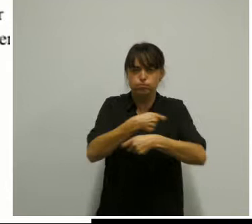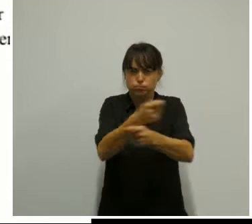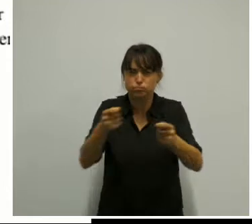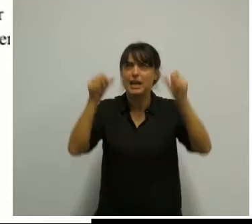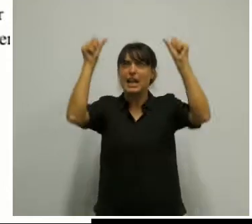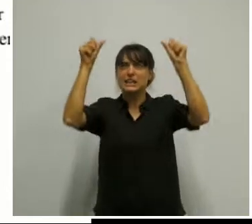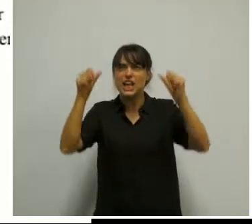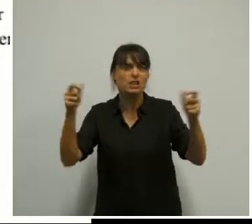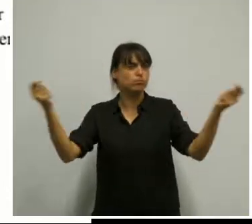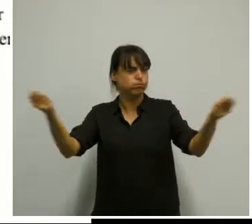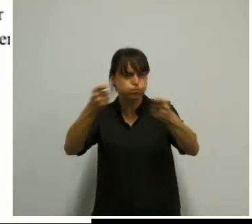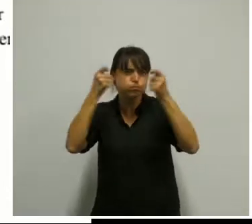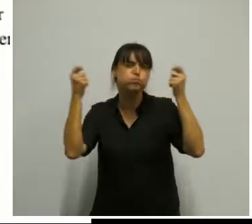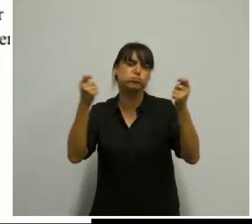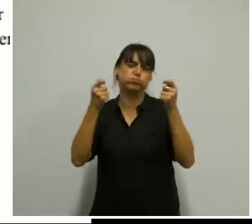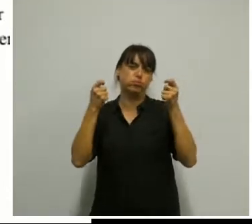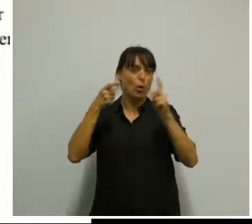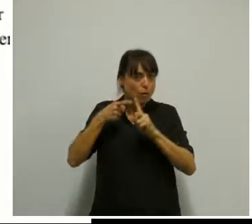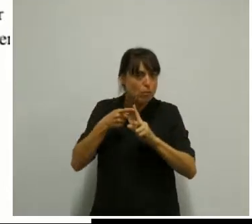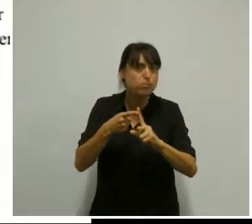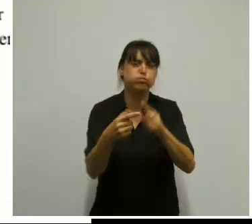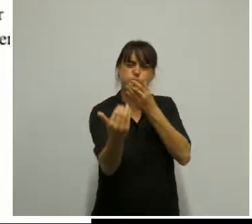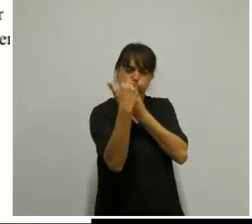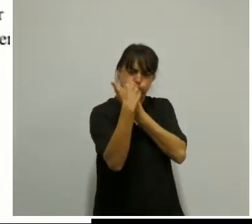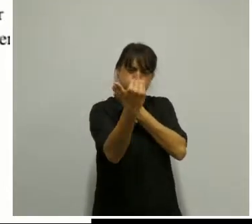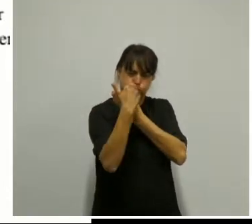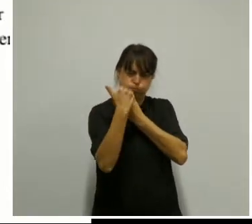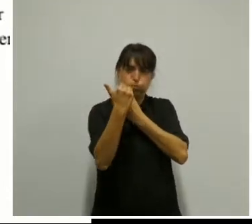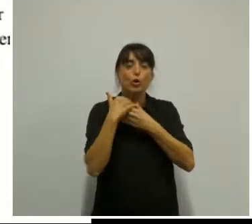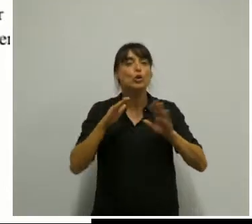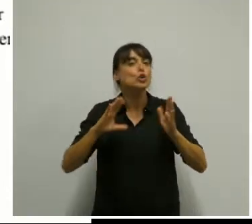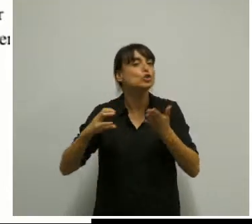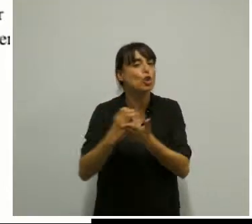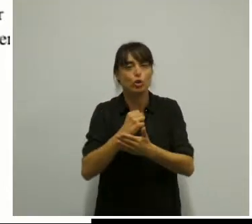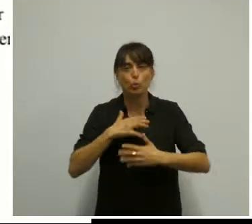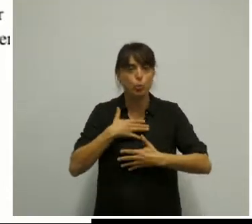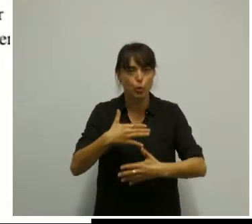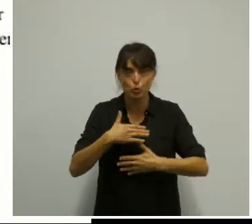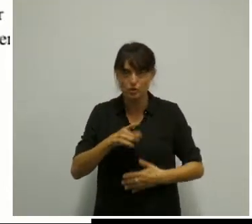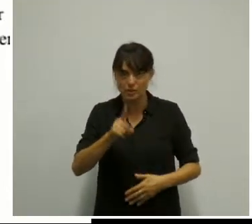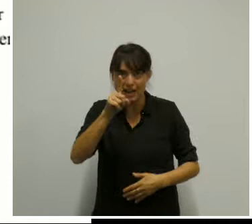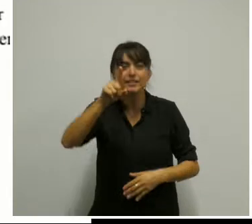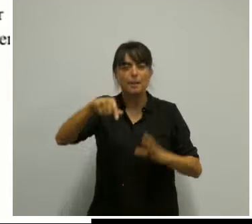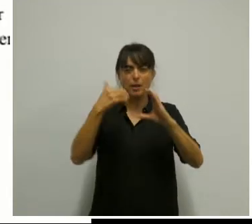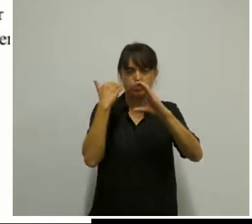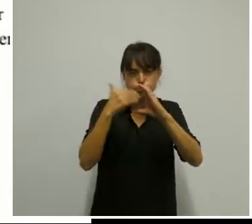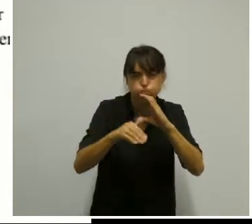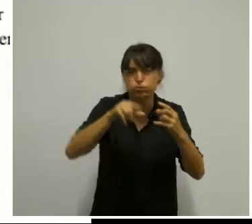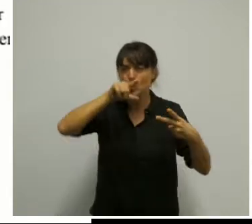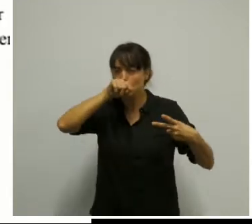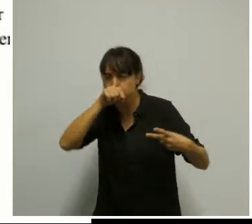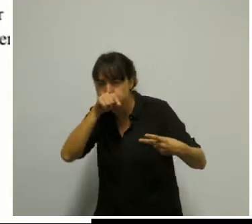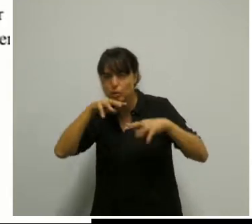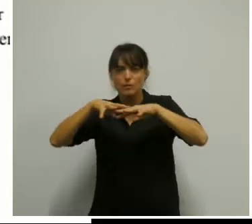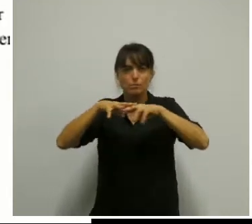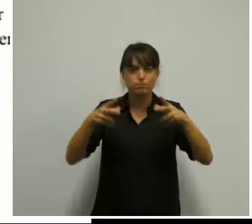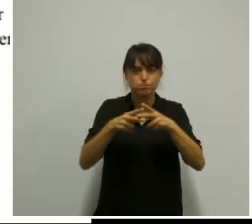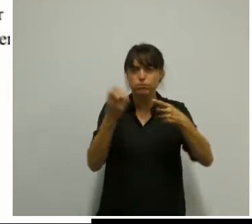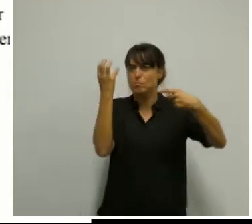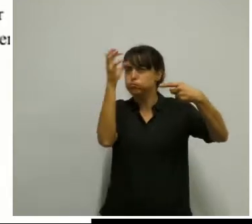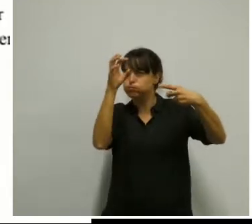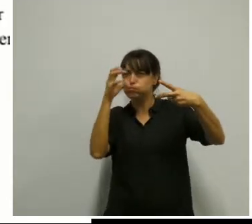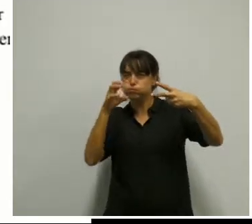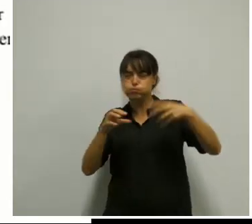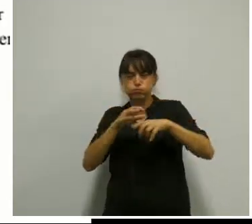cartells, bueno, vam fer moltíssimes coses, però de manera molt voluntària. Per correu electrònic, per Twitter, per bueno, totes les xarxes que pugueu